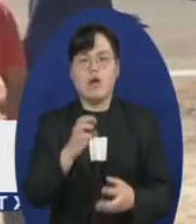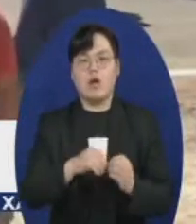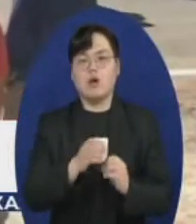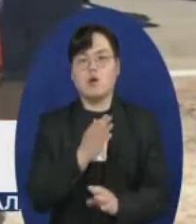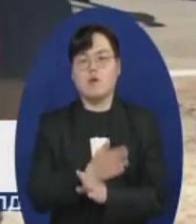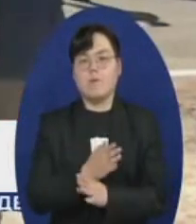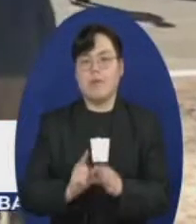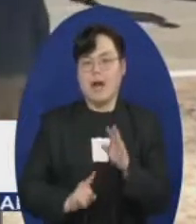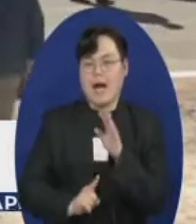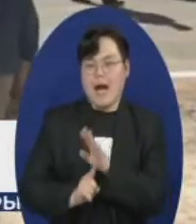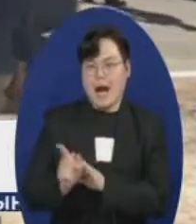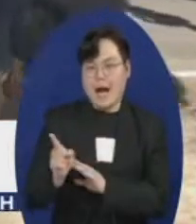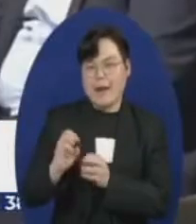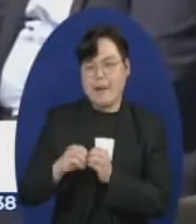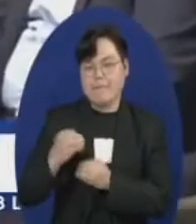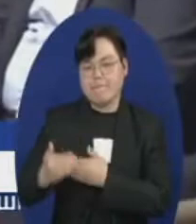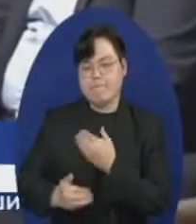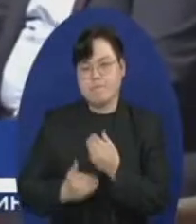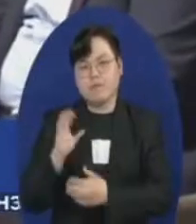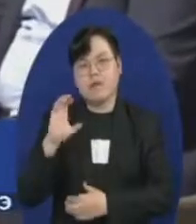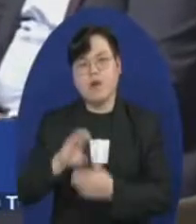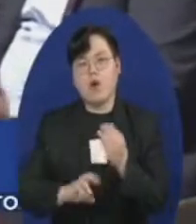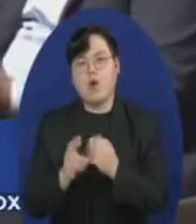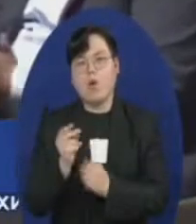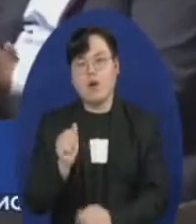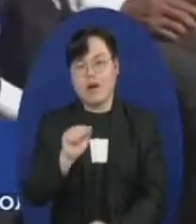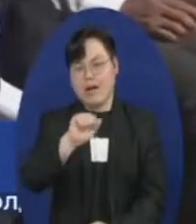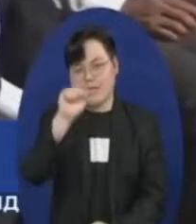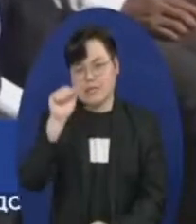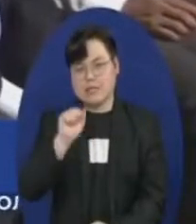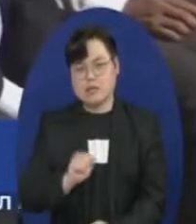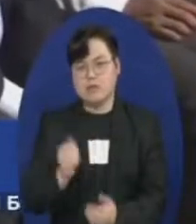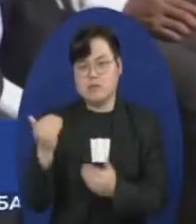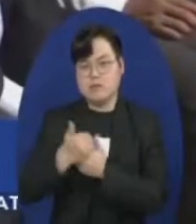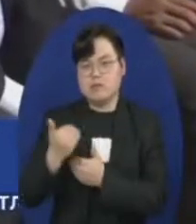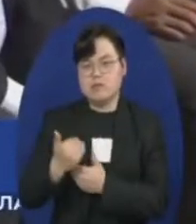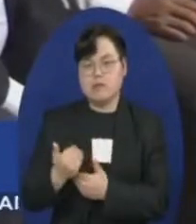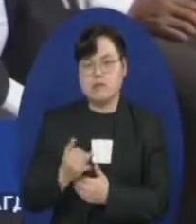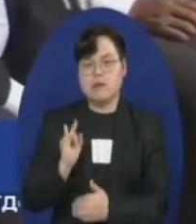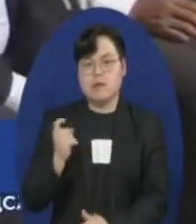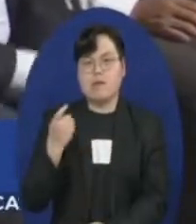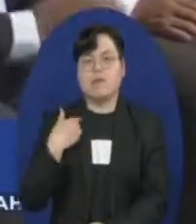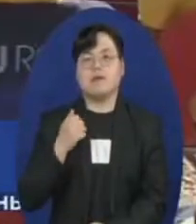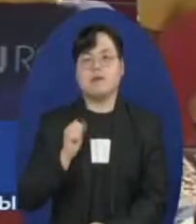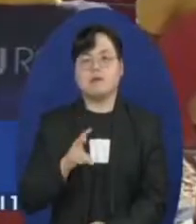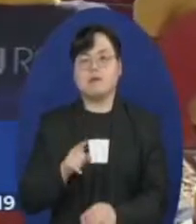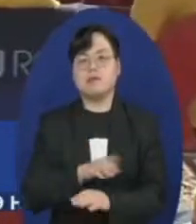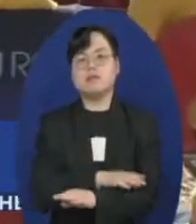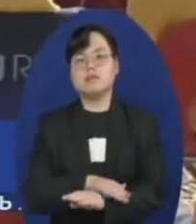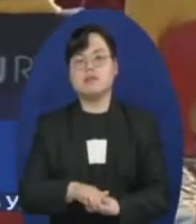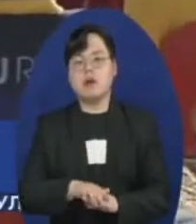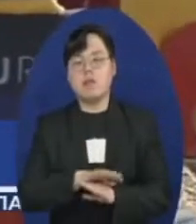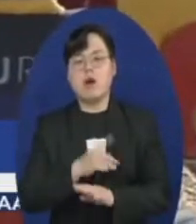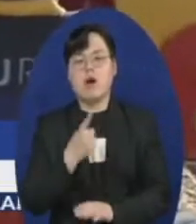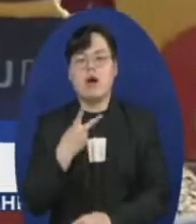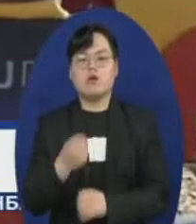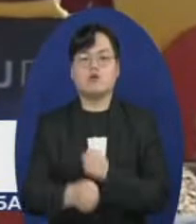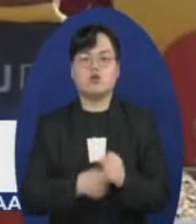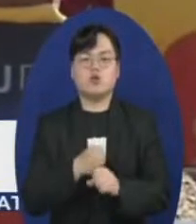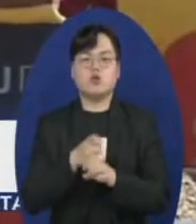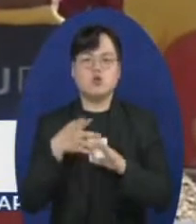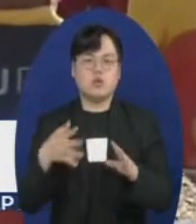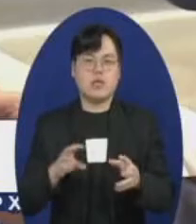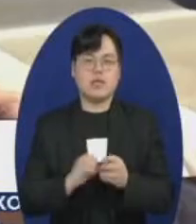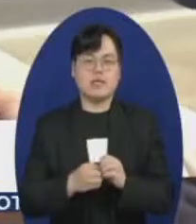дуусглаа. Анх баригдаж эхэлснээс хойш хөрөнгө санхүүжилтийн асуудлаас болж хэд хэдэн удаа саатаж байсан тосон цэнгэл үлээстэн замыг нийт 12